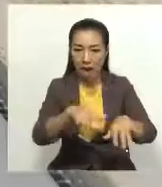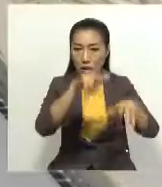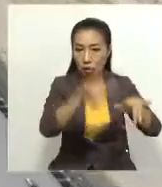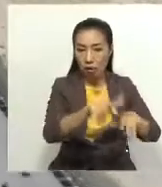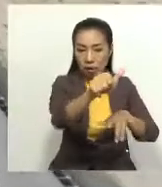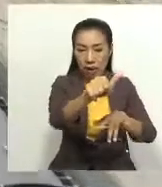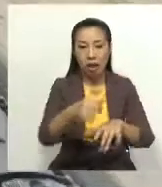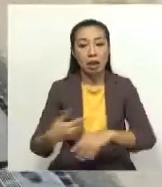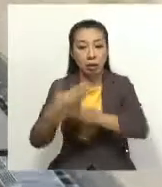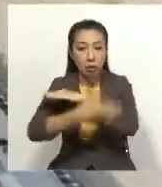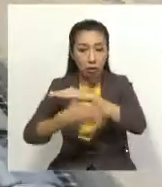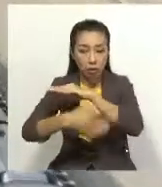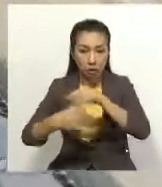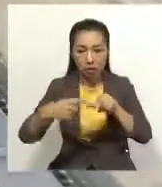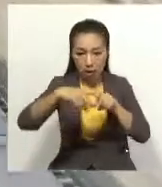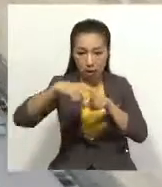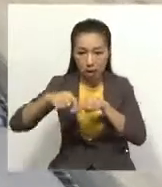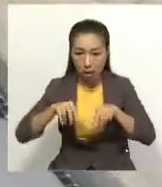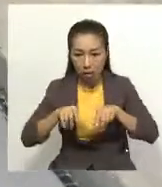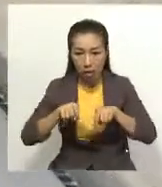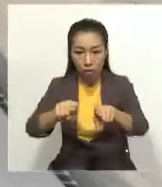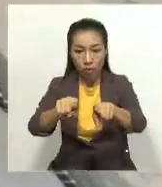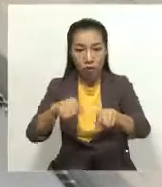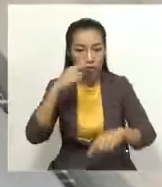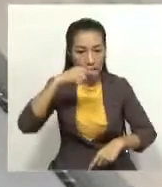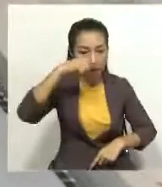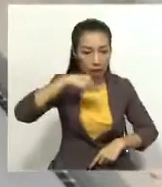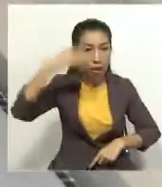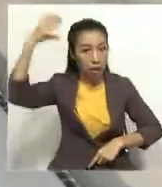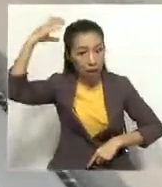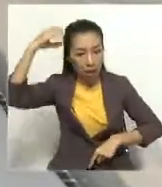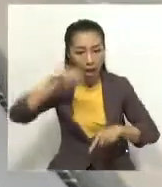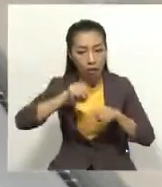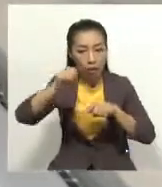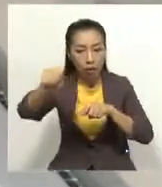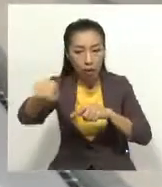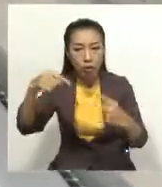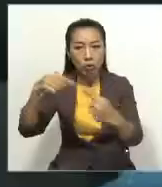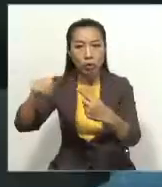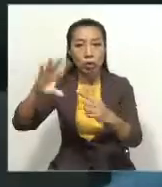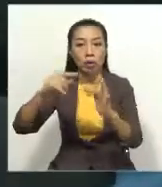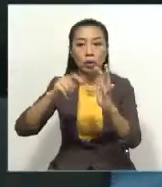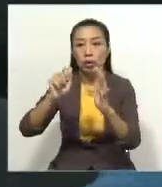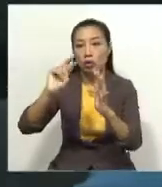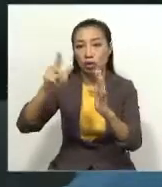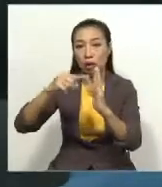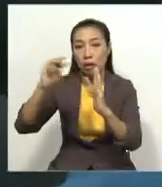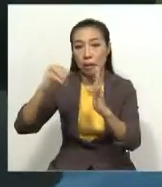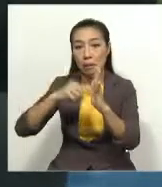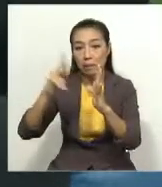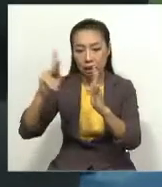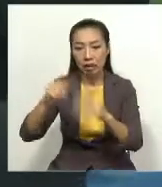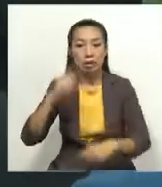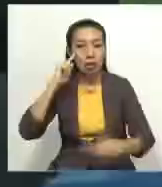างคู่บดินชำราบช่องเม็กเชื่อมไปถึงชายแดนไทยลาวที่ด่านช่องเม็กอำเภอสุรินทร์จัดสร้างศูนย์ความเป็นเลิ